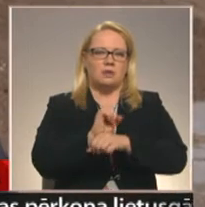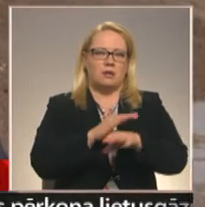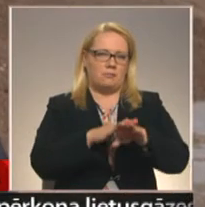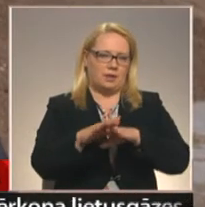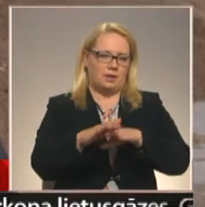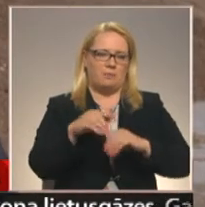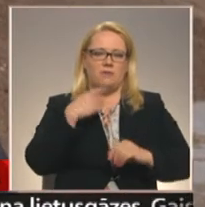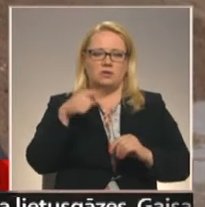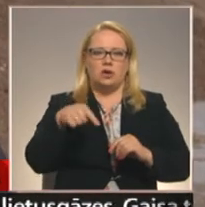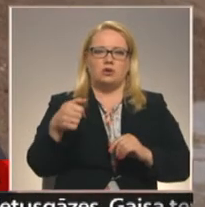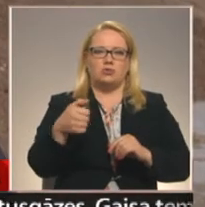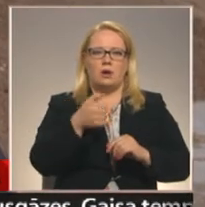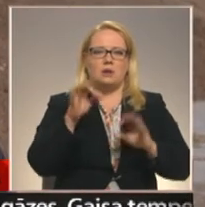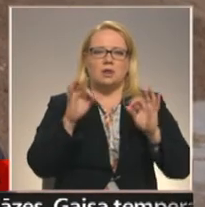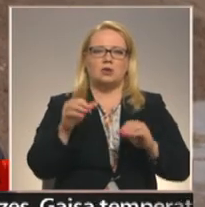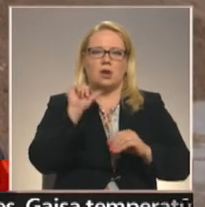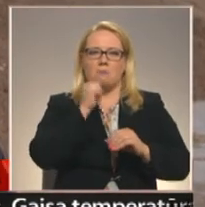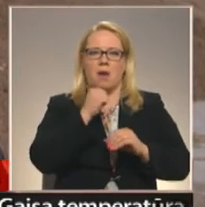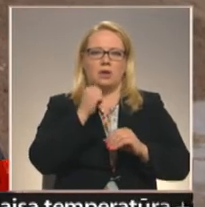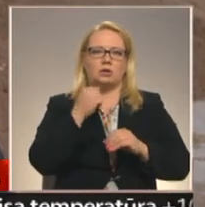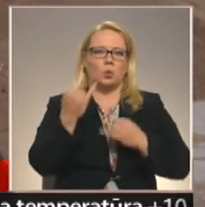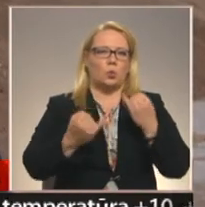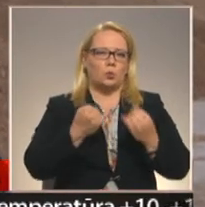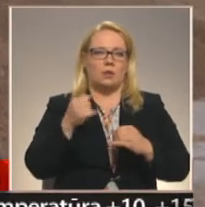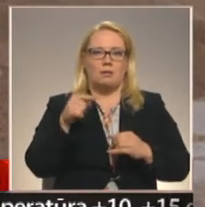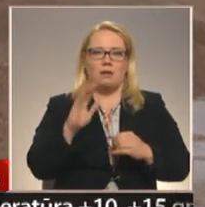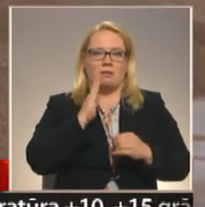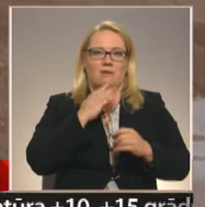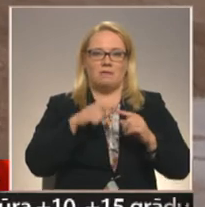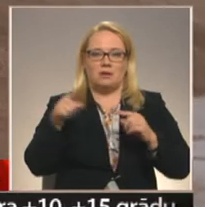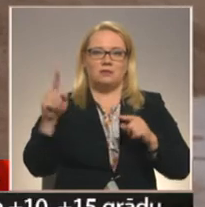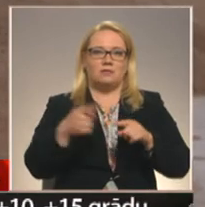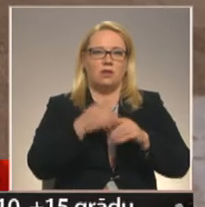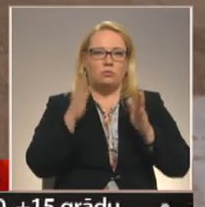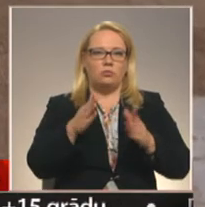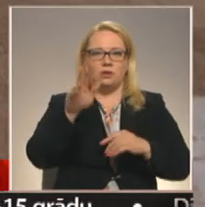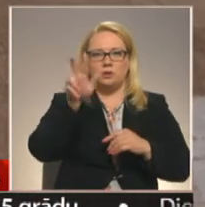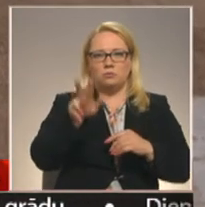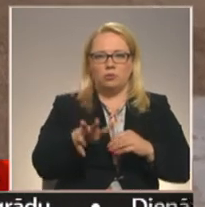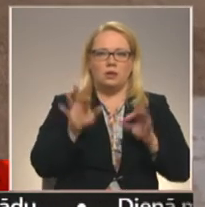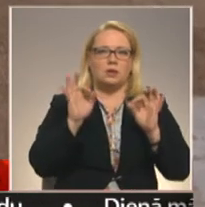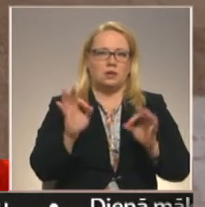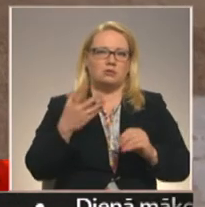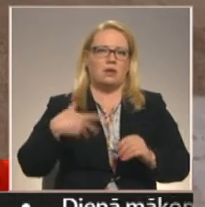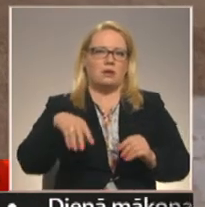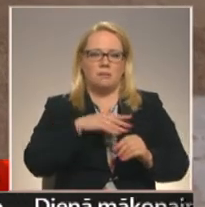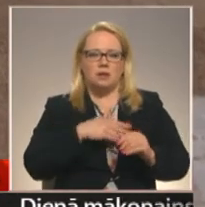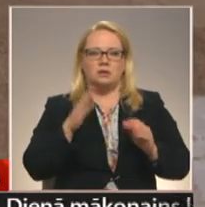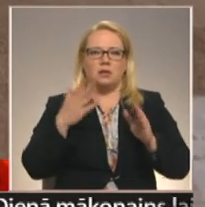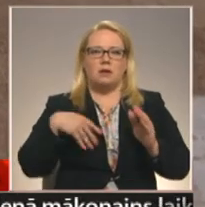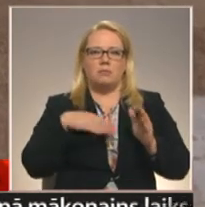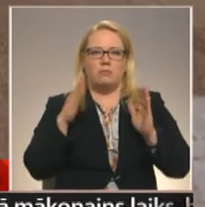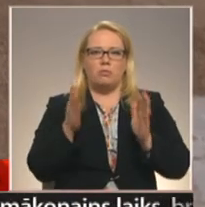Šogad mūs tiešām mājas lutina, un ja šāda vasara būs vēl 3 mēneši, tad tiešām mēs